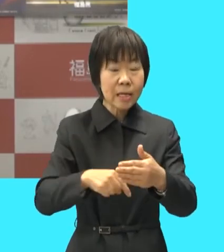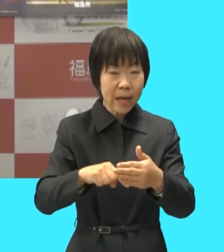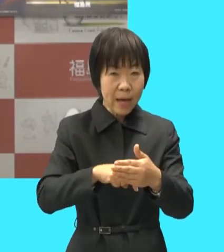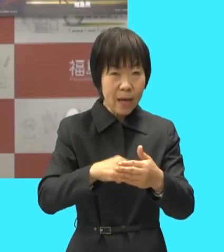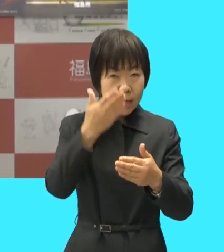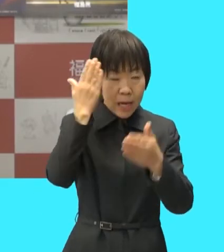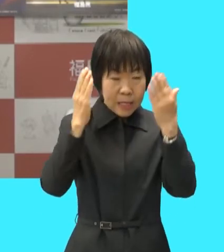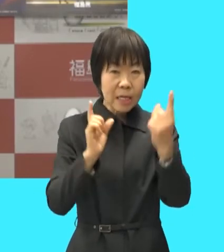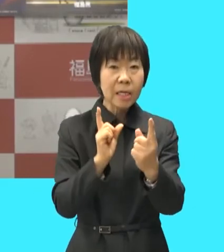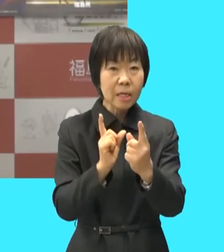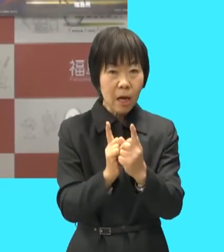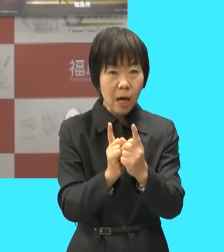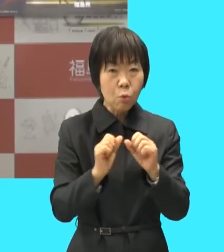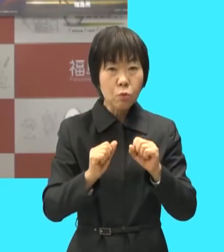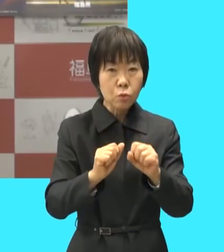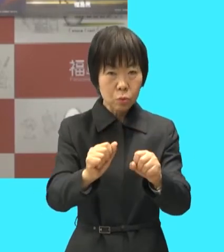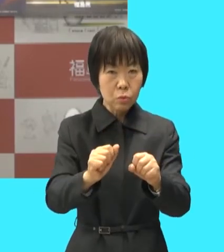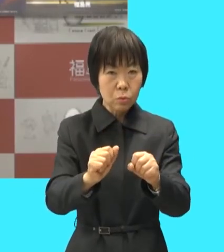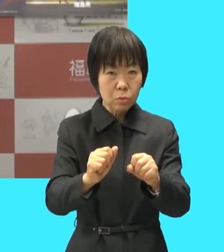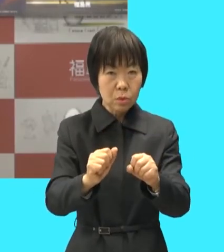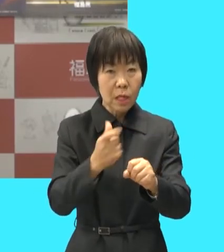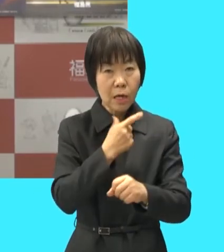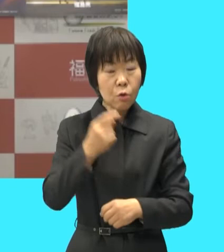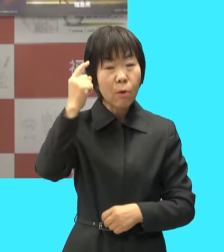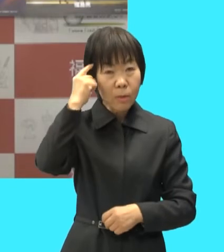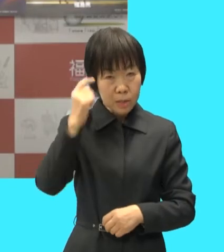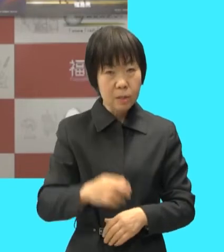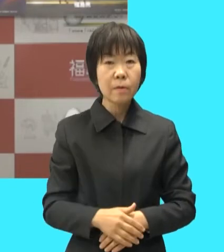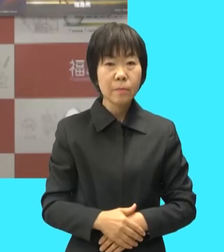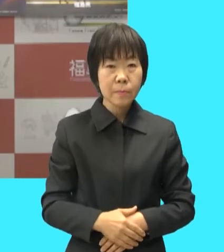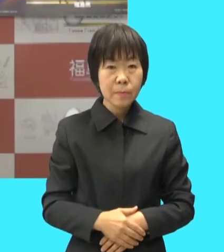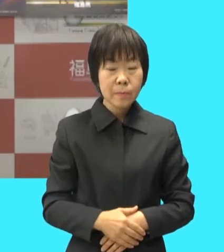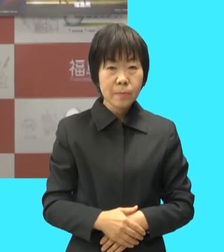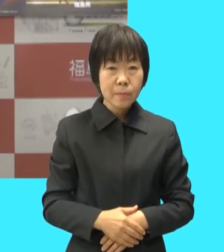寧に対応していくということで取り組んでいきたいと思います。